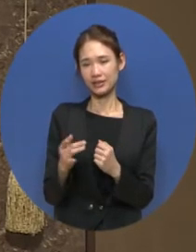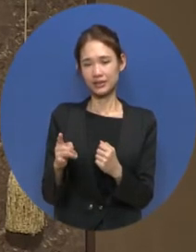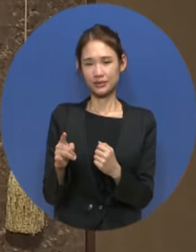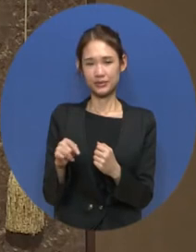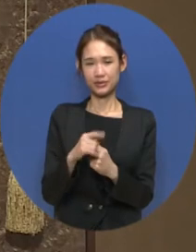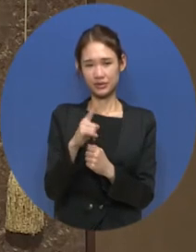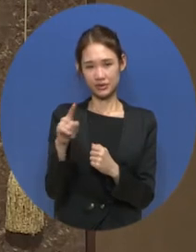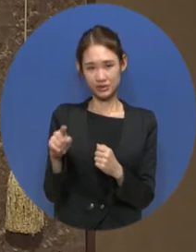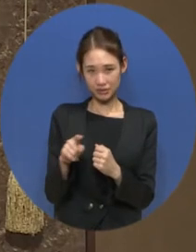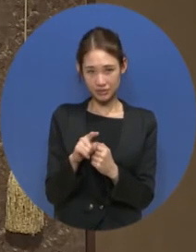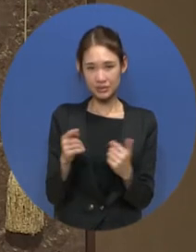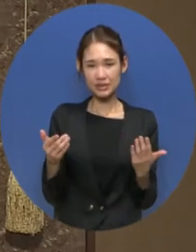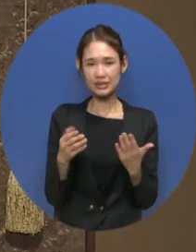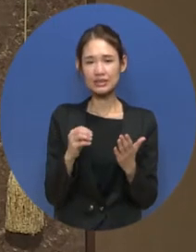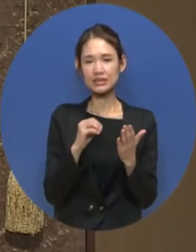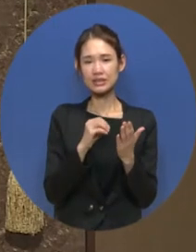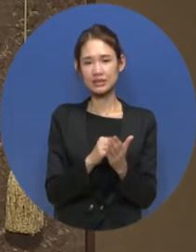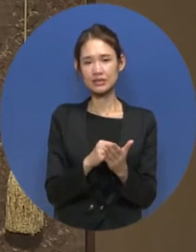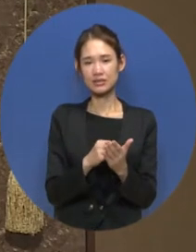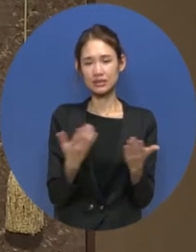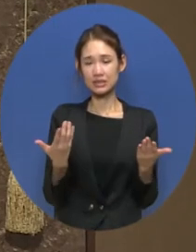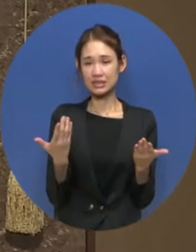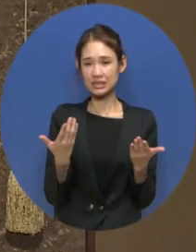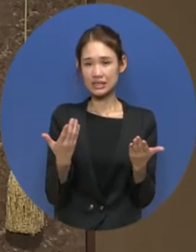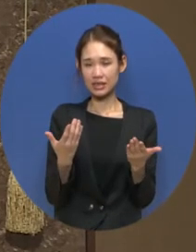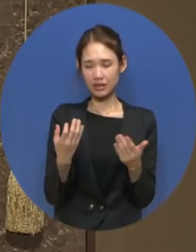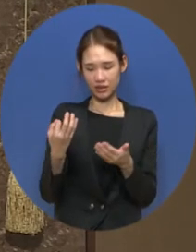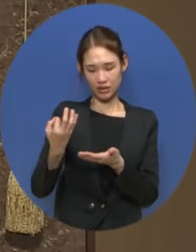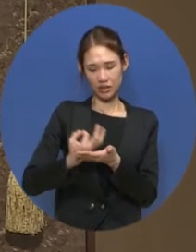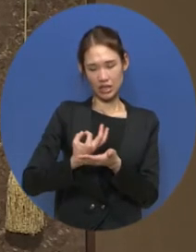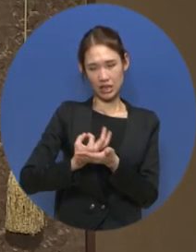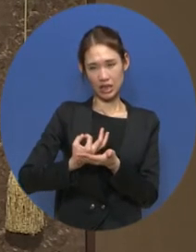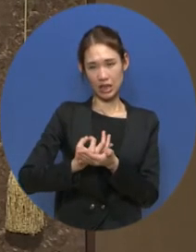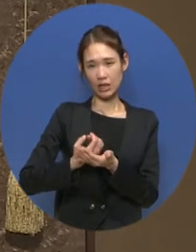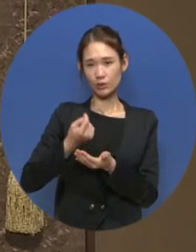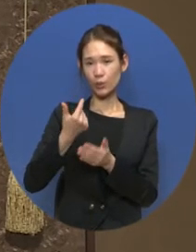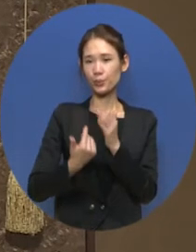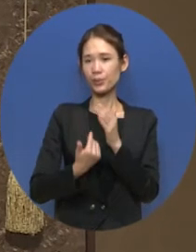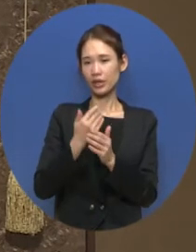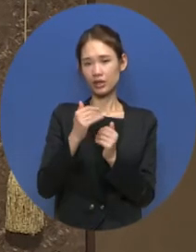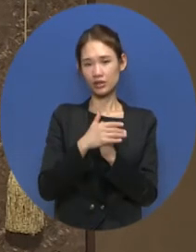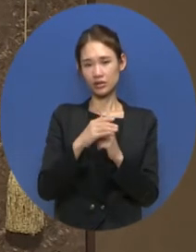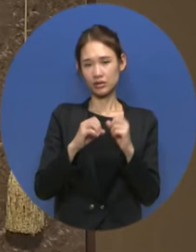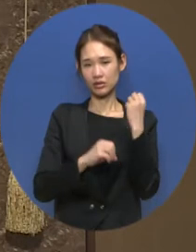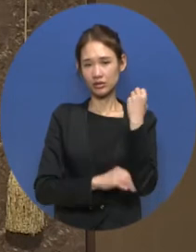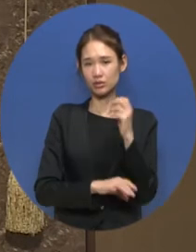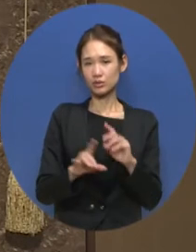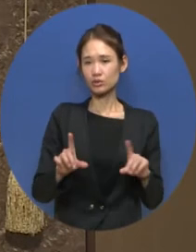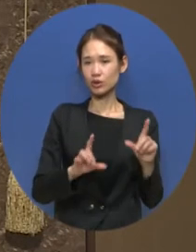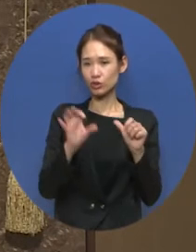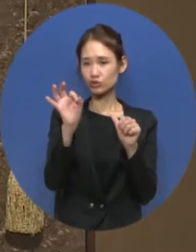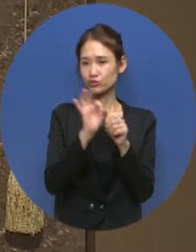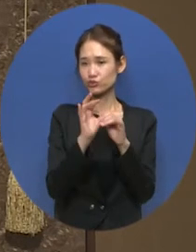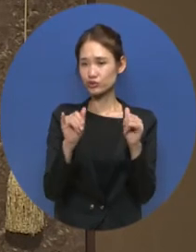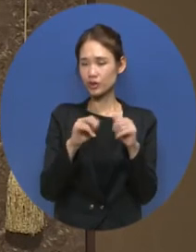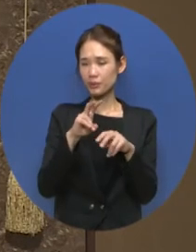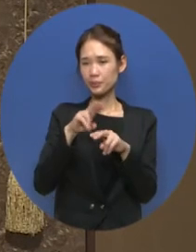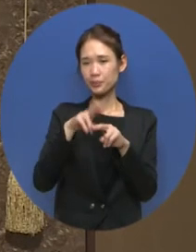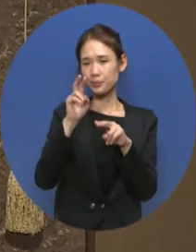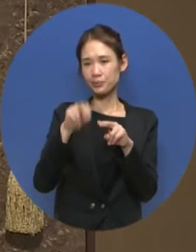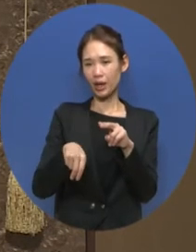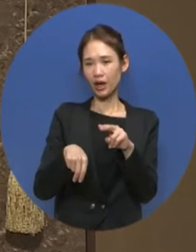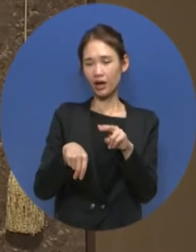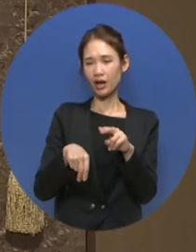이제 장애인분들 일을 하게 되면 일정 소득이 발생을 하게 되잖아요. 예. 그러면 이제 기초생활 수급자를 탈락하게 되는 이런